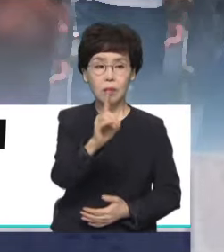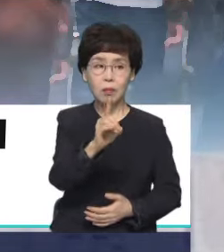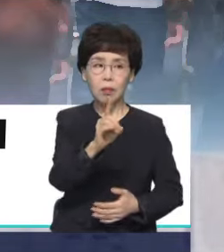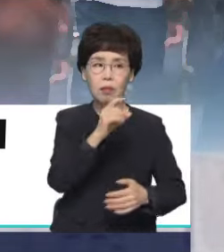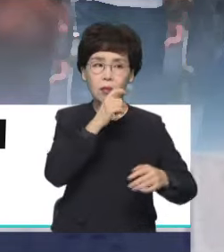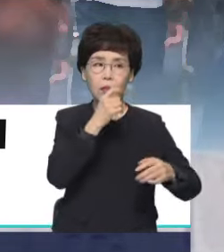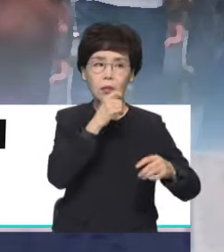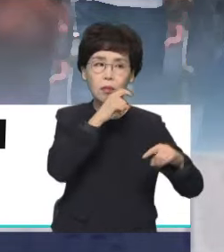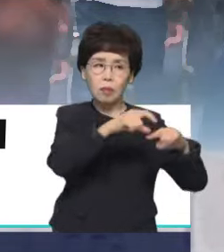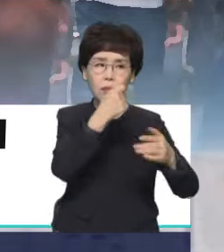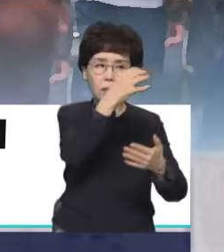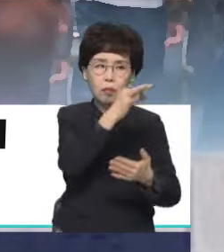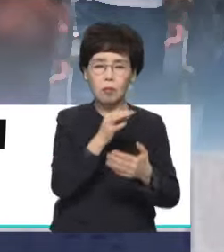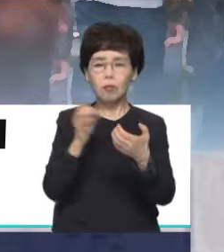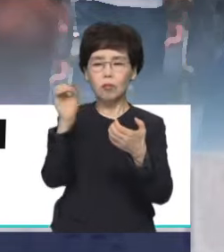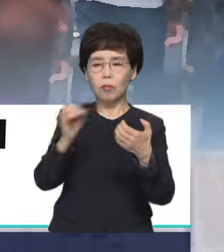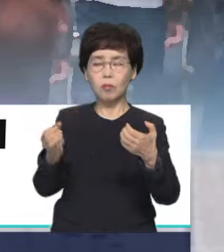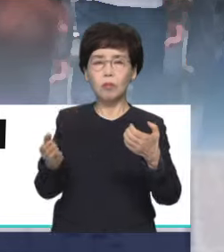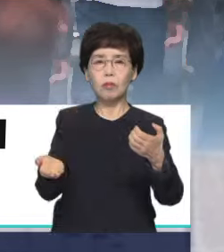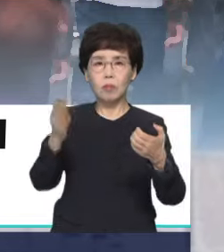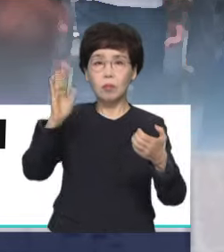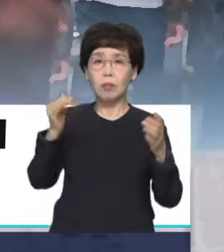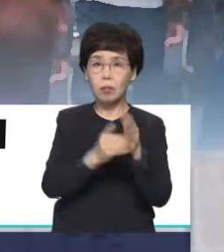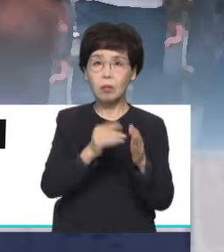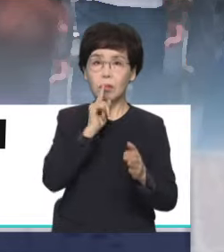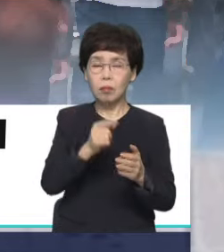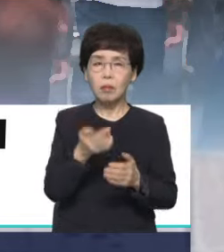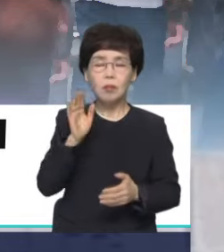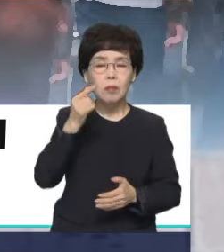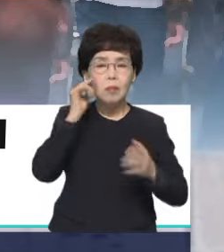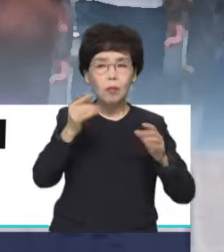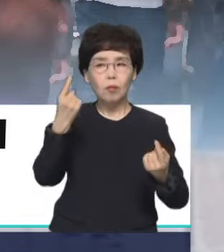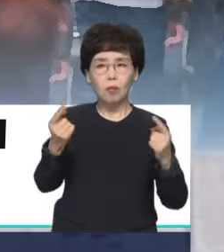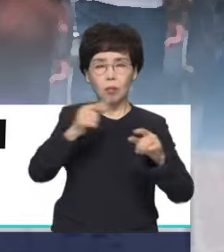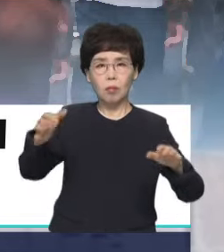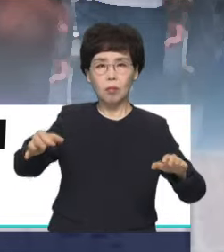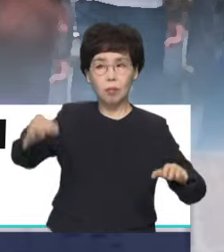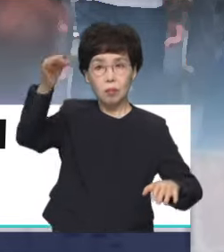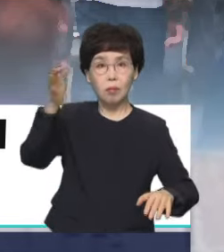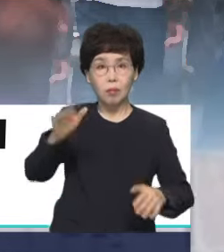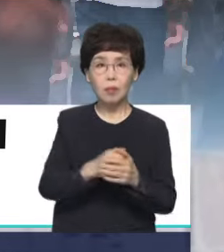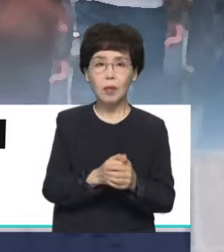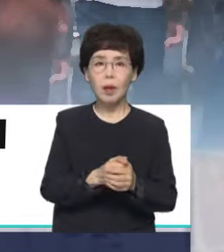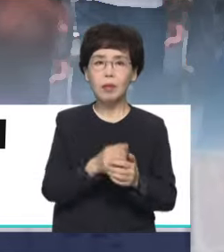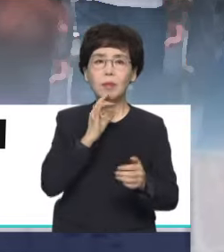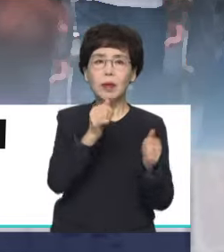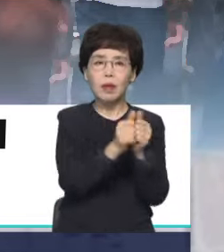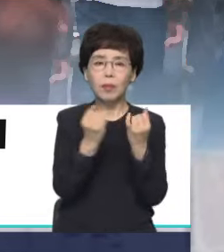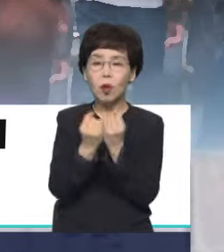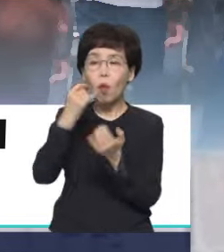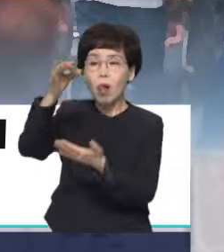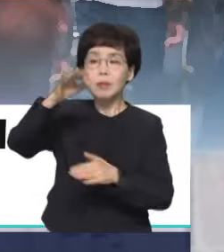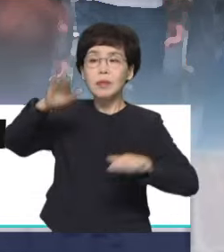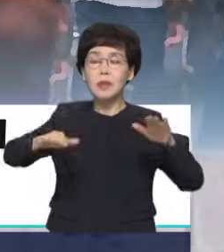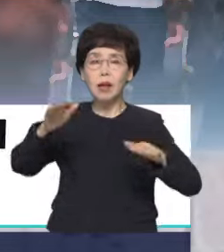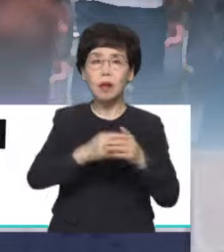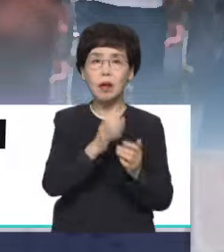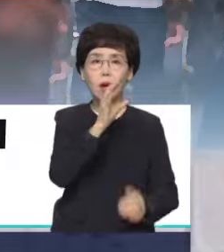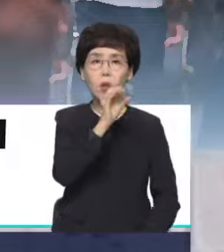밝혔습니다 일본과의 격차도 더 벌렸는데 다만 남녀 임금 격차가 oecd 회원국 중에 가장 큰 것은